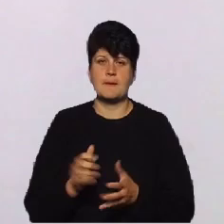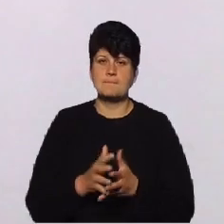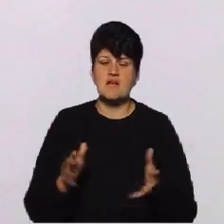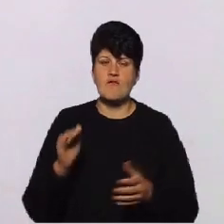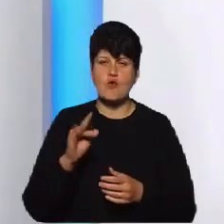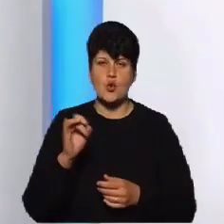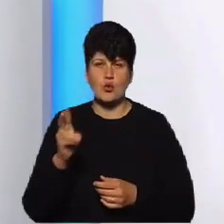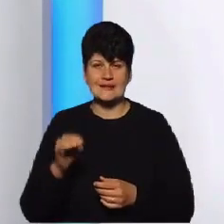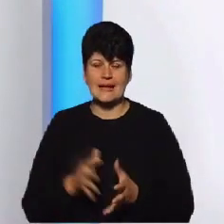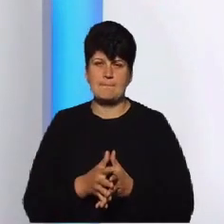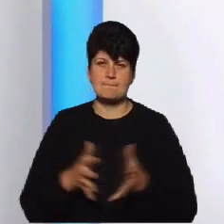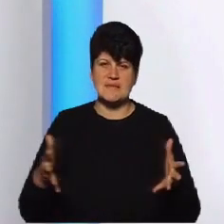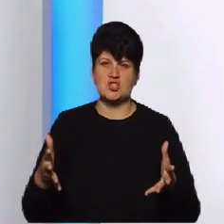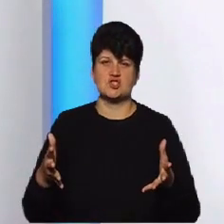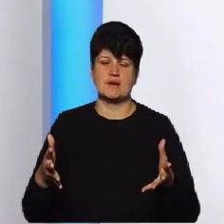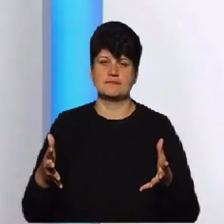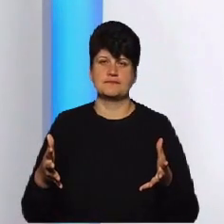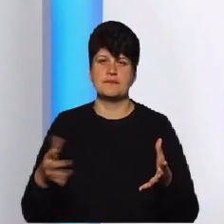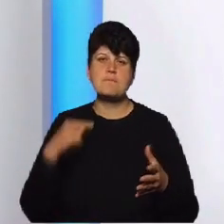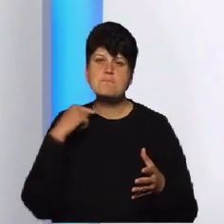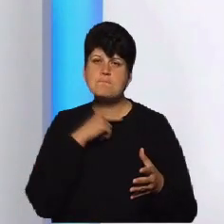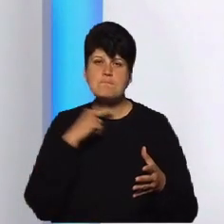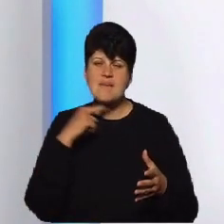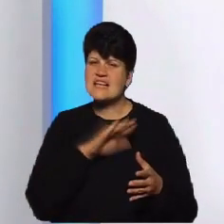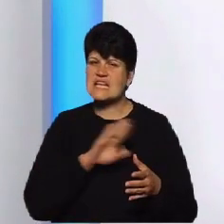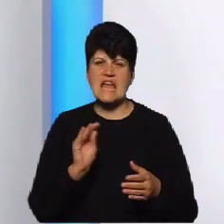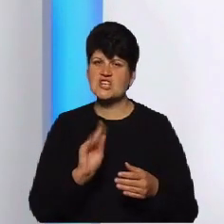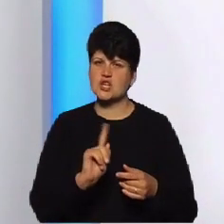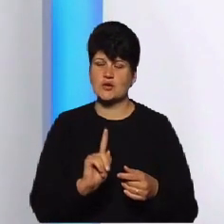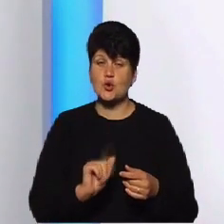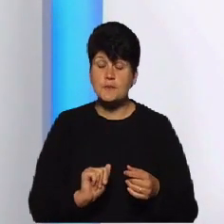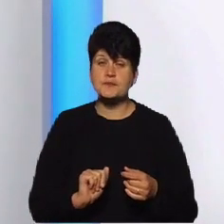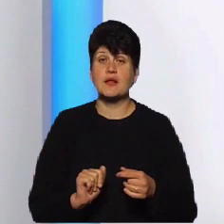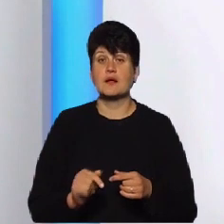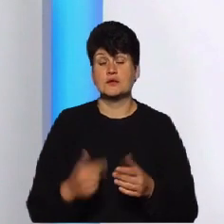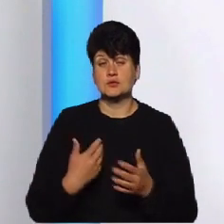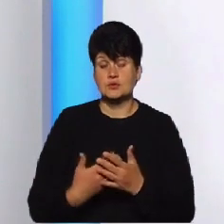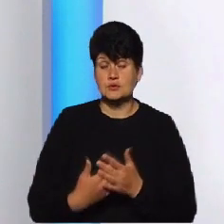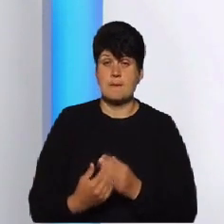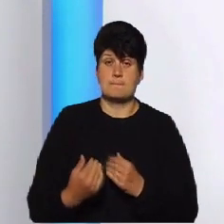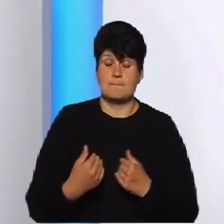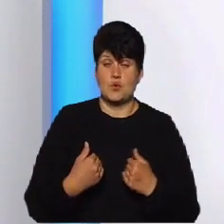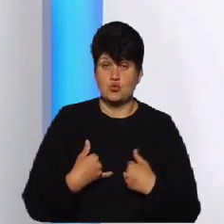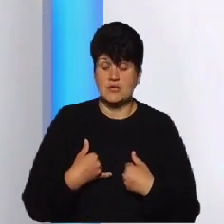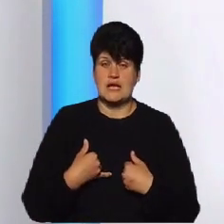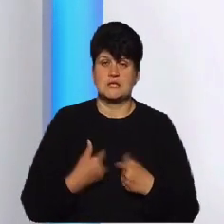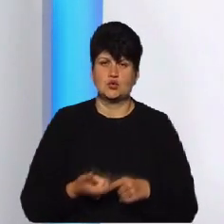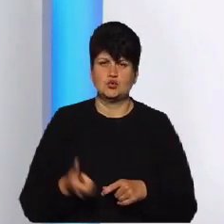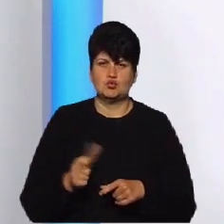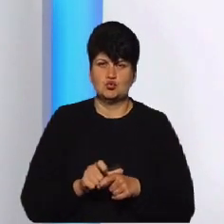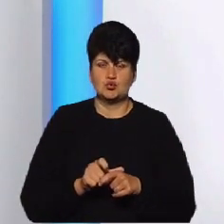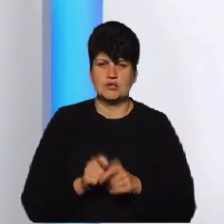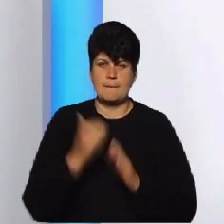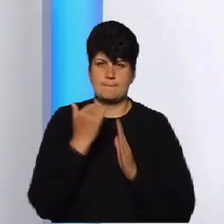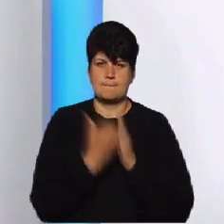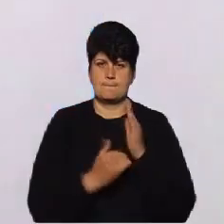більше м'яса нежирного. Тобто ми, у нас дуже це збалансоване харчування,